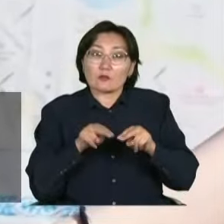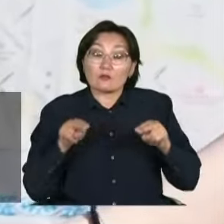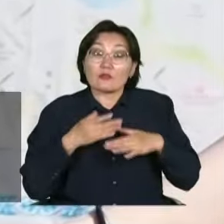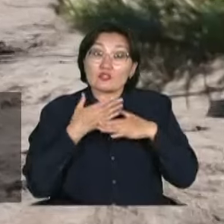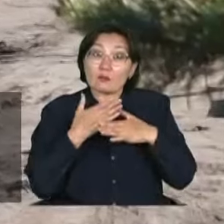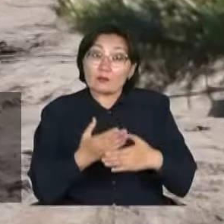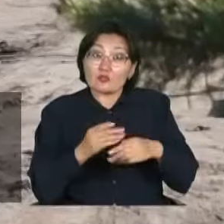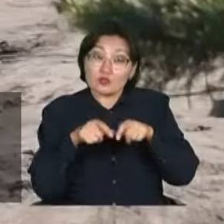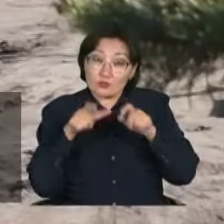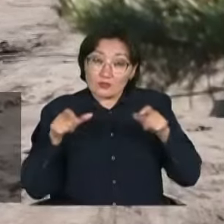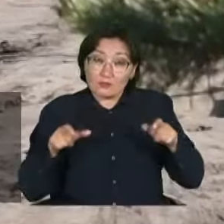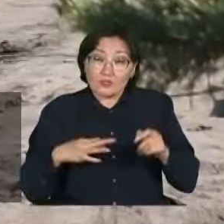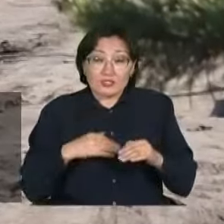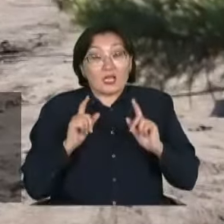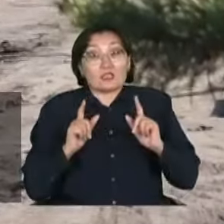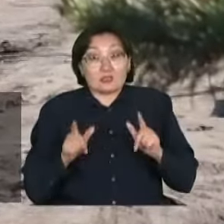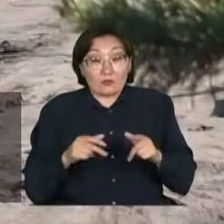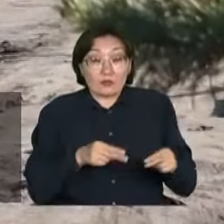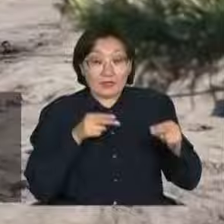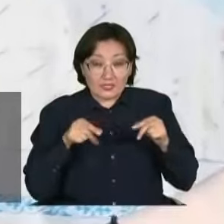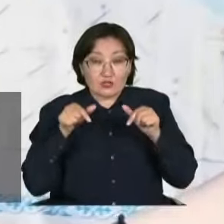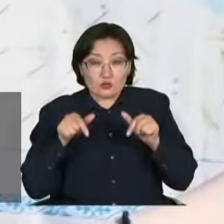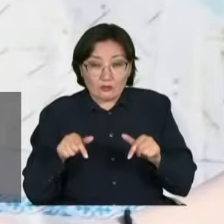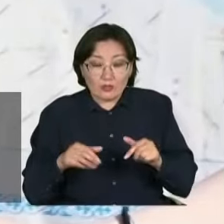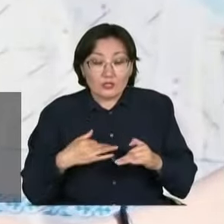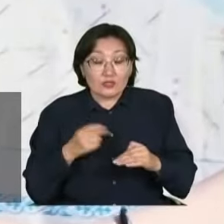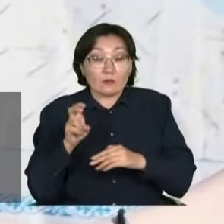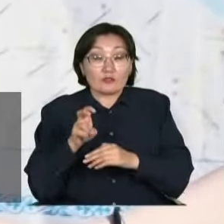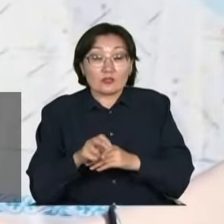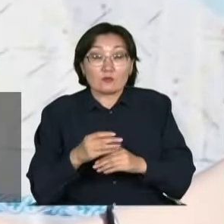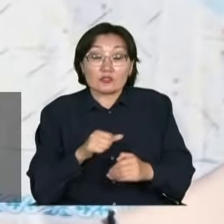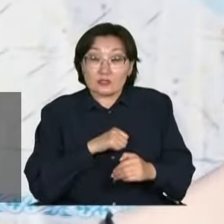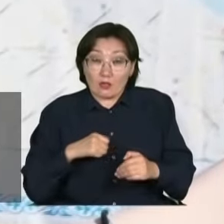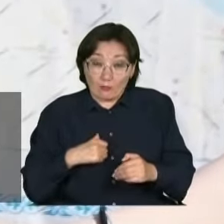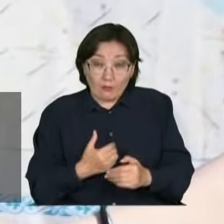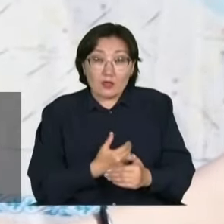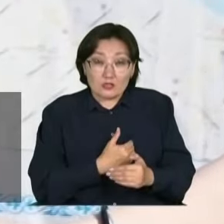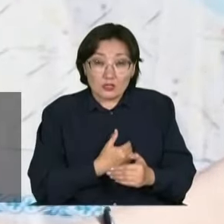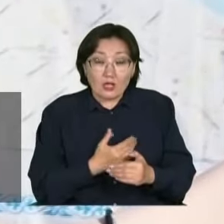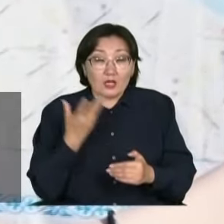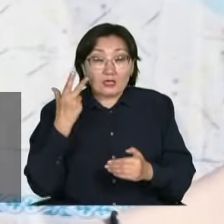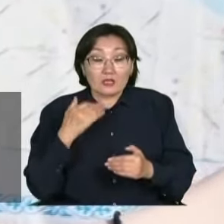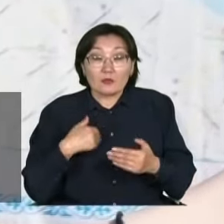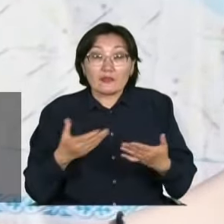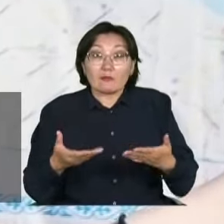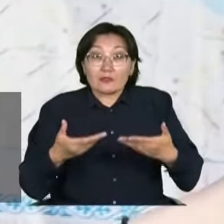помочь людям. Ну, я согласился, приехали сюда. Я пришел сюда по собственной инициативе, когда мне